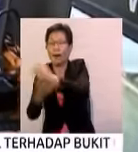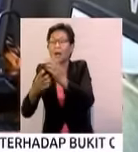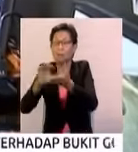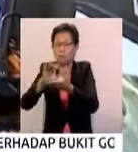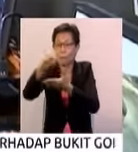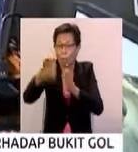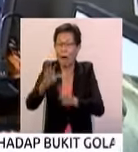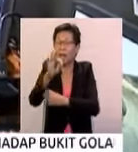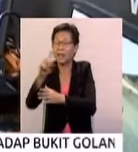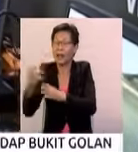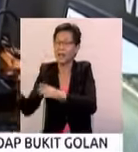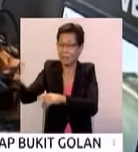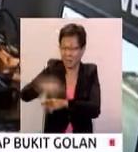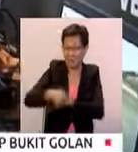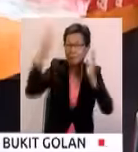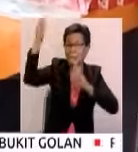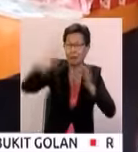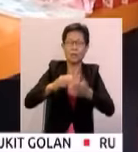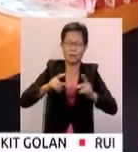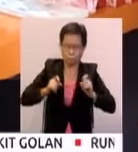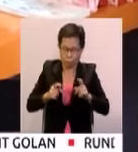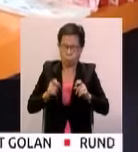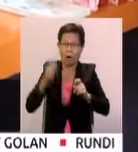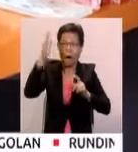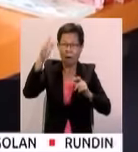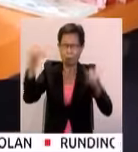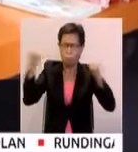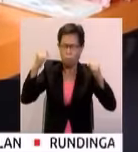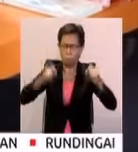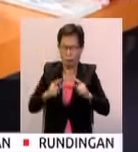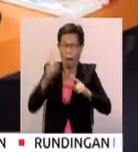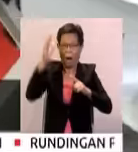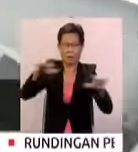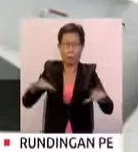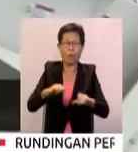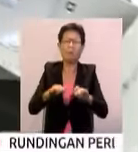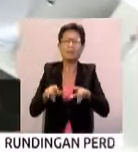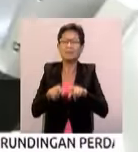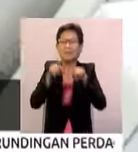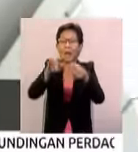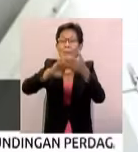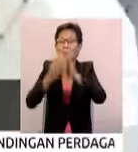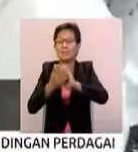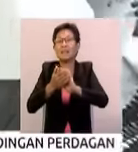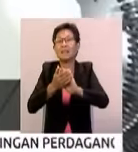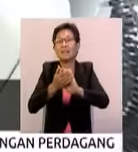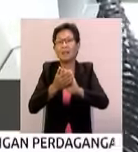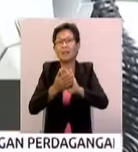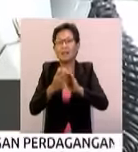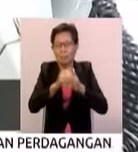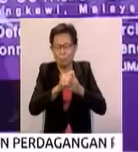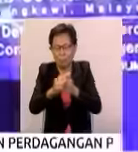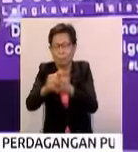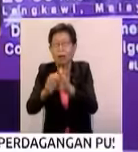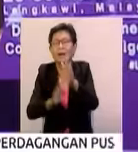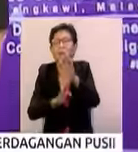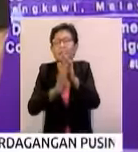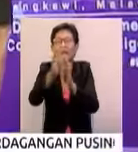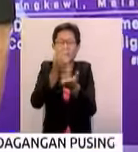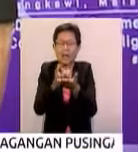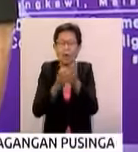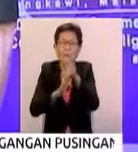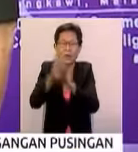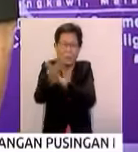panjang, pemberkasaan terhadap sektor swasta akan dilakukan sejajar hasrat menjadikannya salah satu komponen pemangkin ekonomi negara.